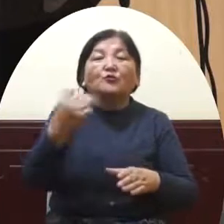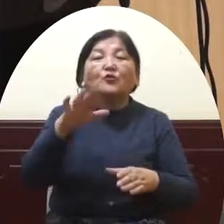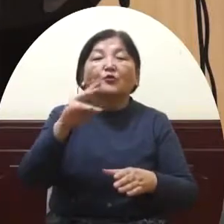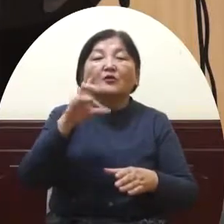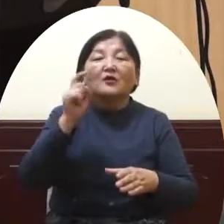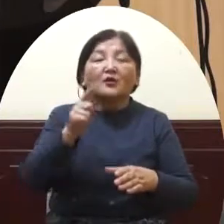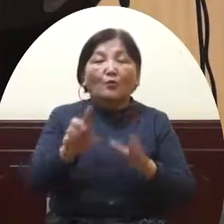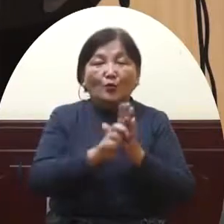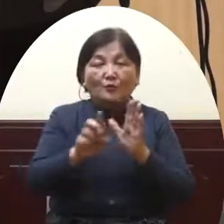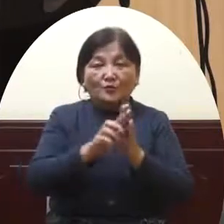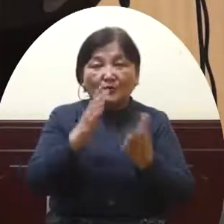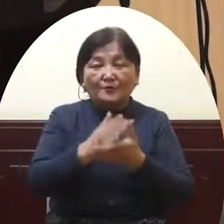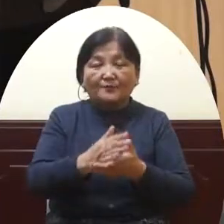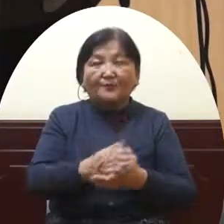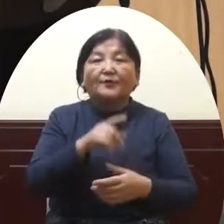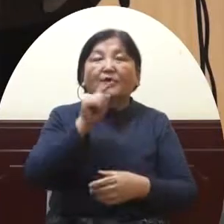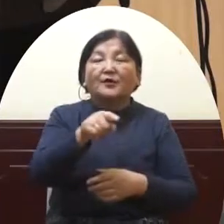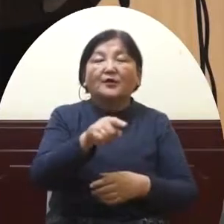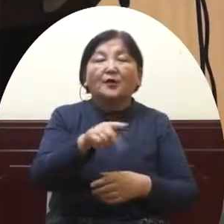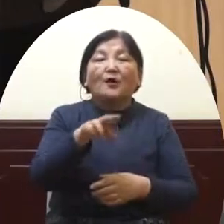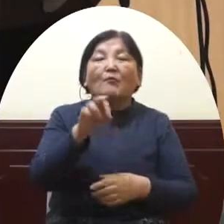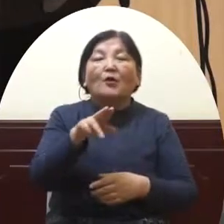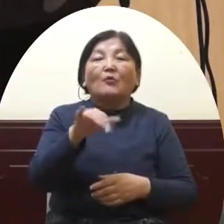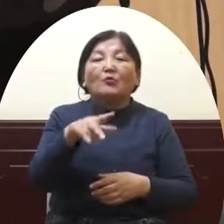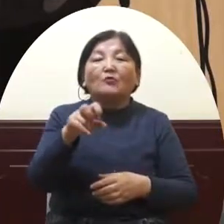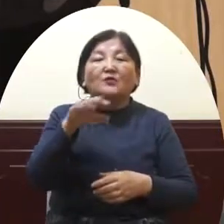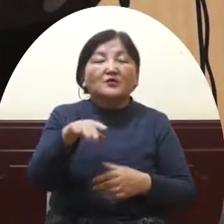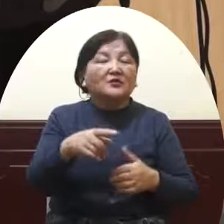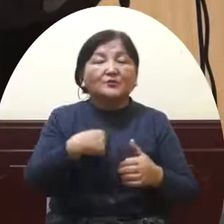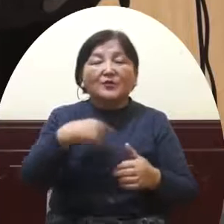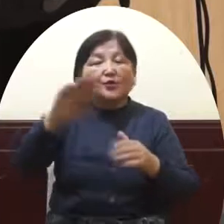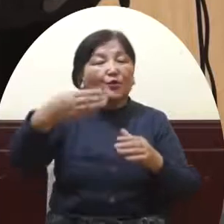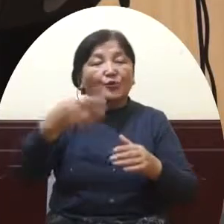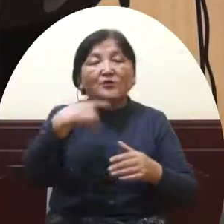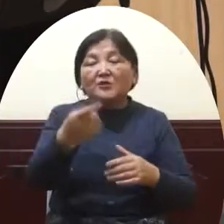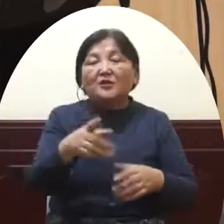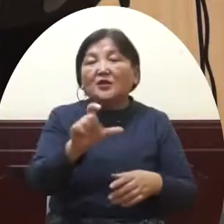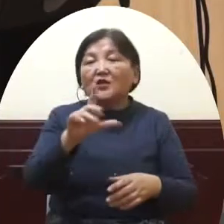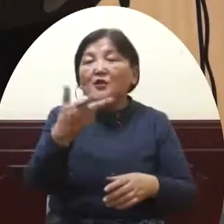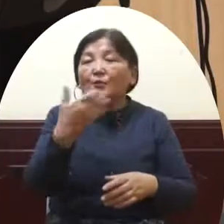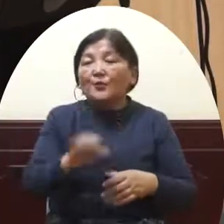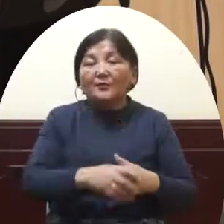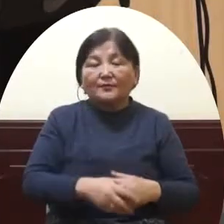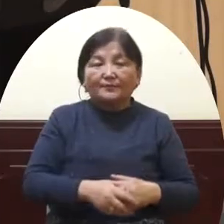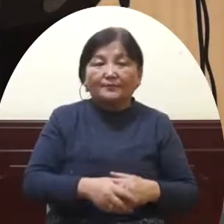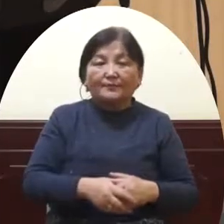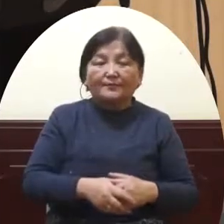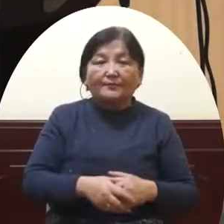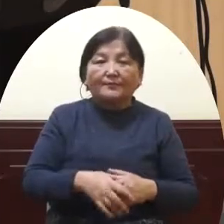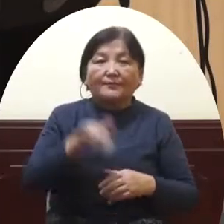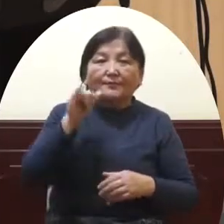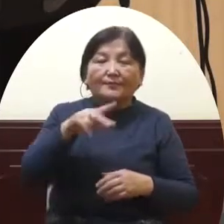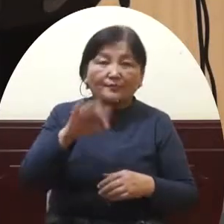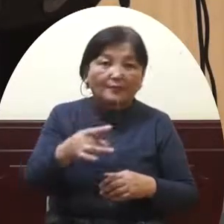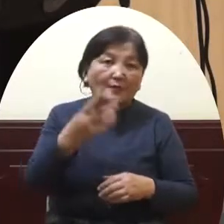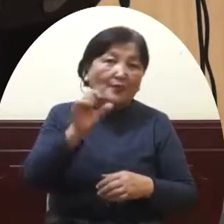дээ. Түүнээс өмнөөс нь би хин нэгнийг нь популист гэж тодтогох шаардлагагүй. Хоёрдугаарт улс төрийн намууд